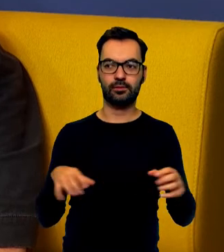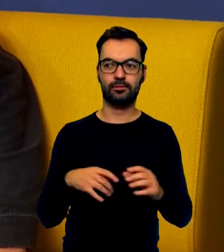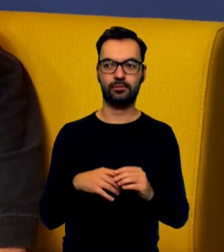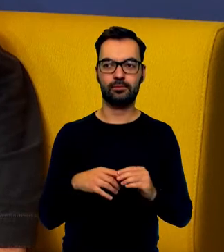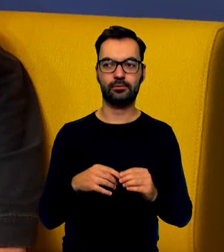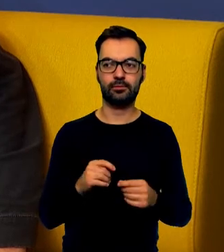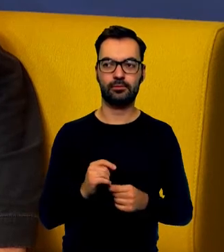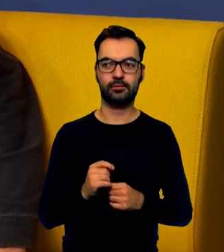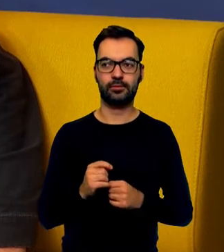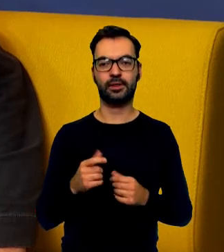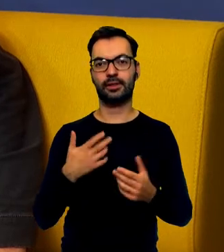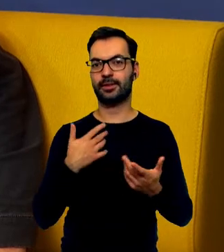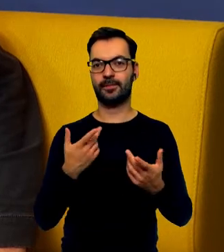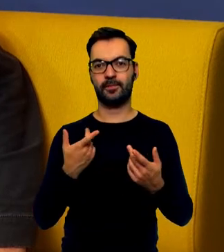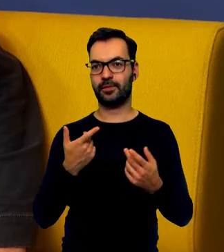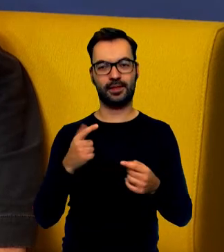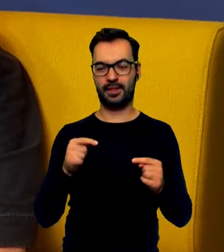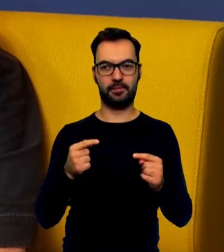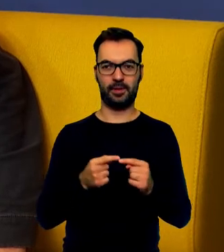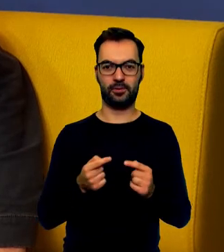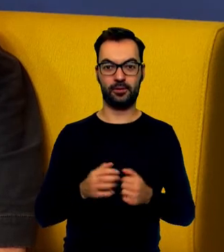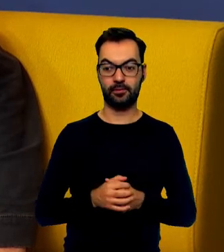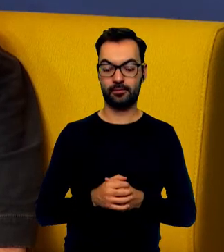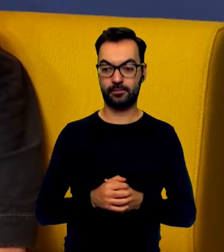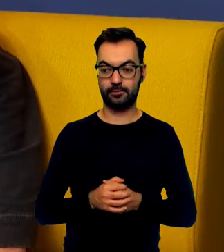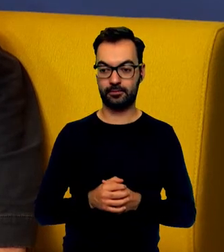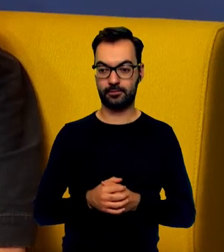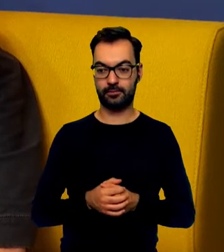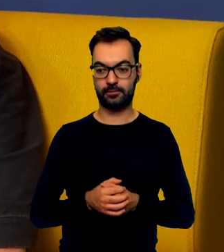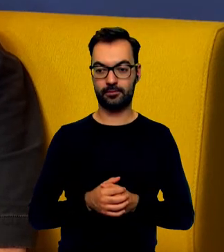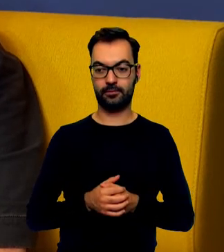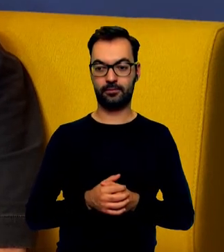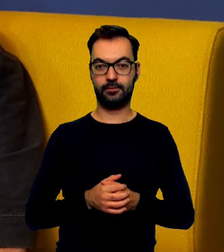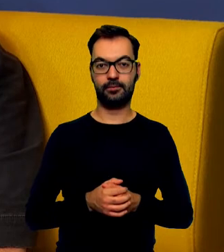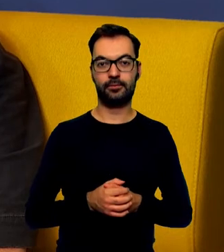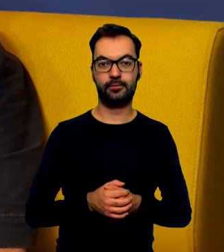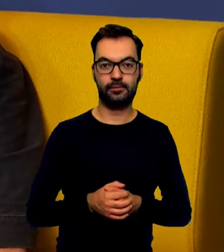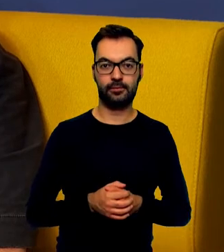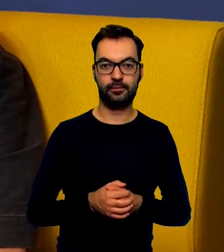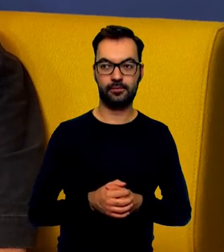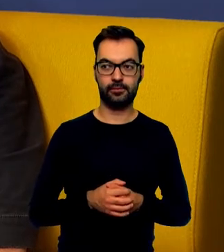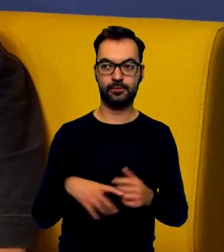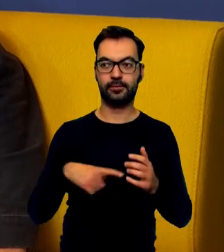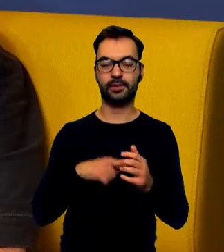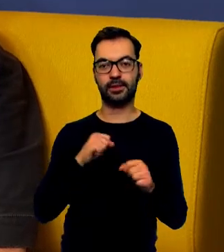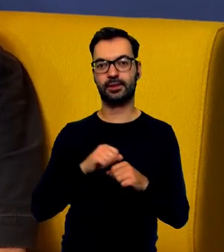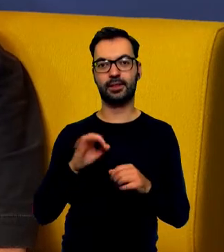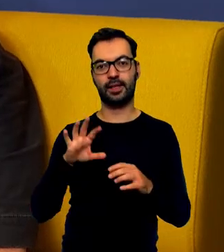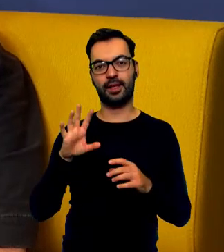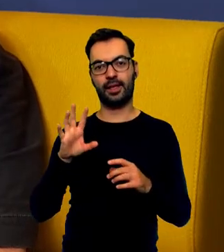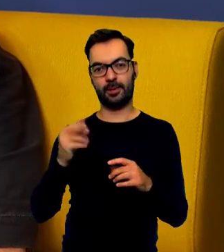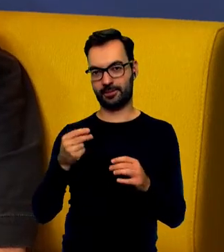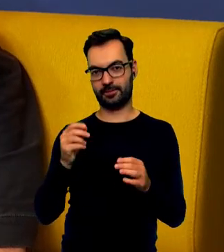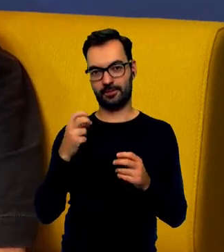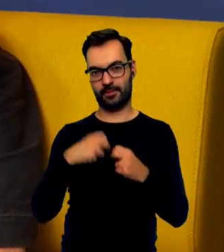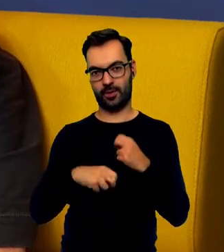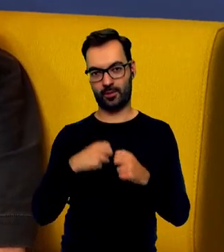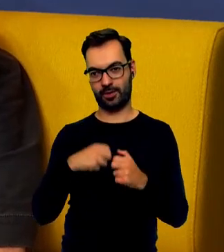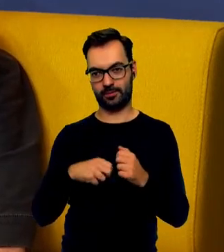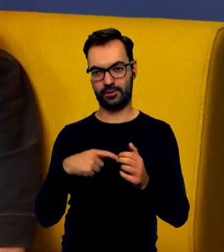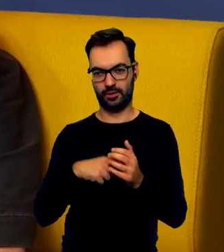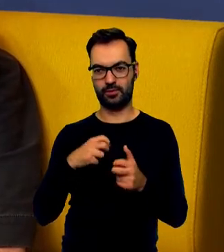gruntu za trochę nieadekwatne i właśnie samo będące specyficznym problemem, z którym się